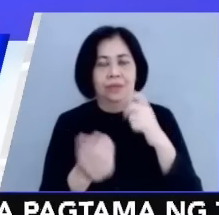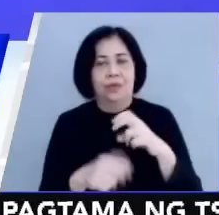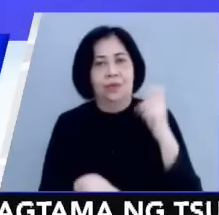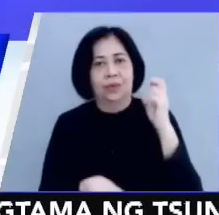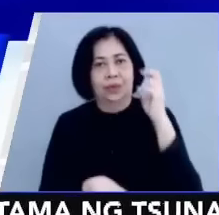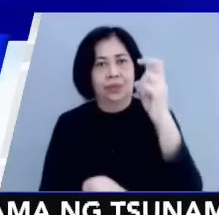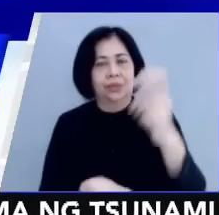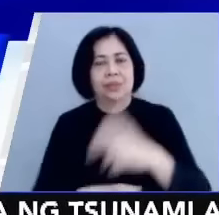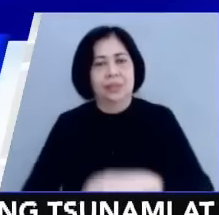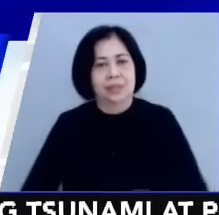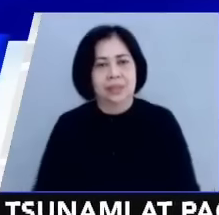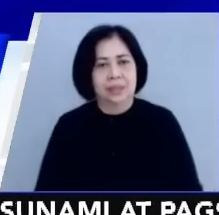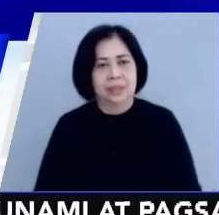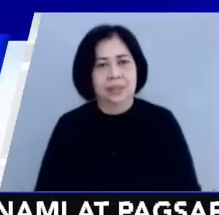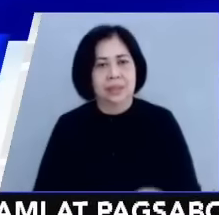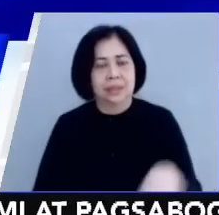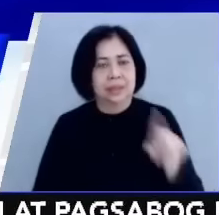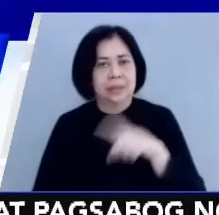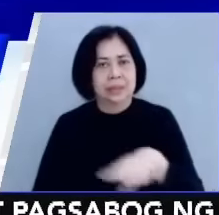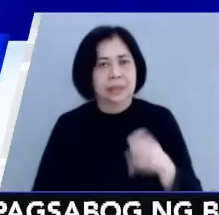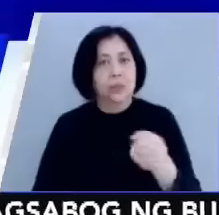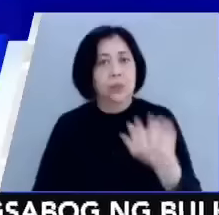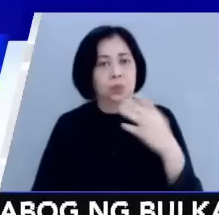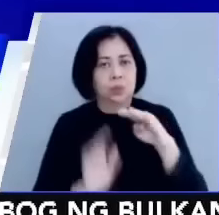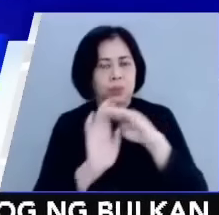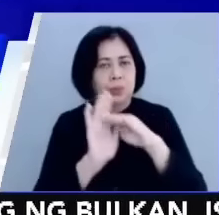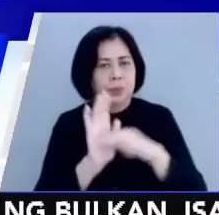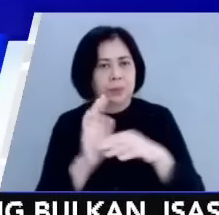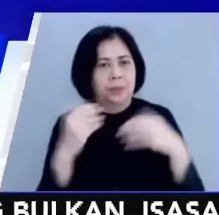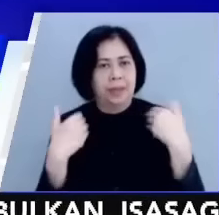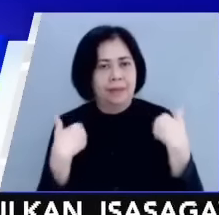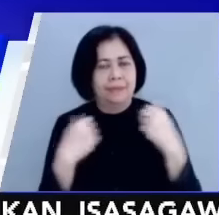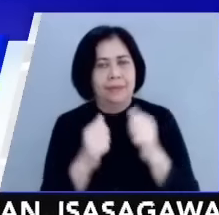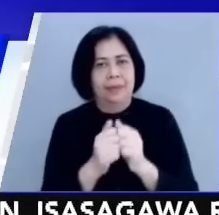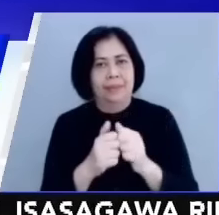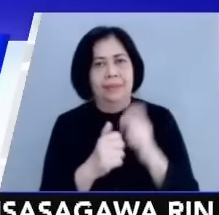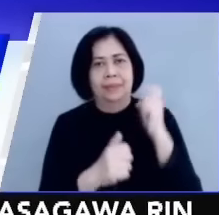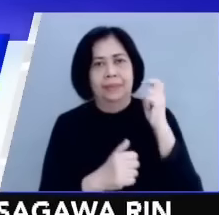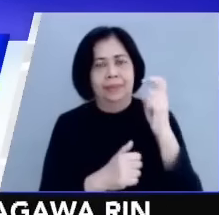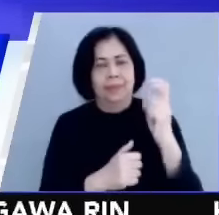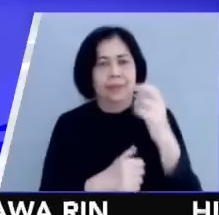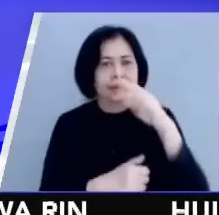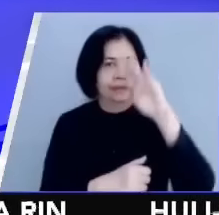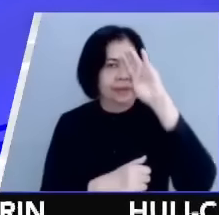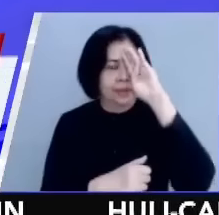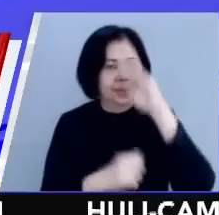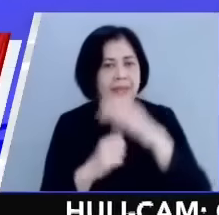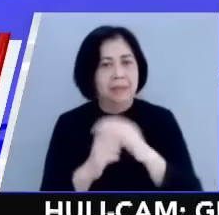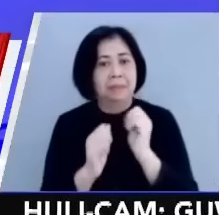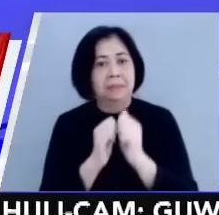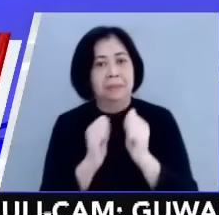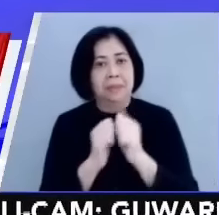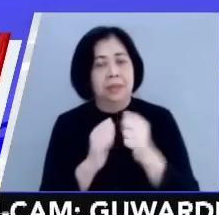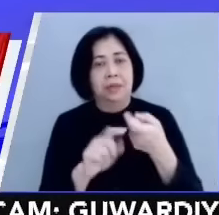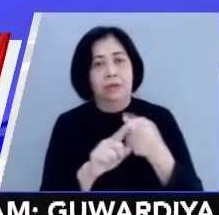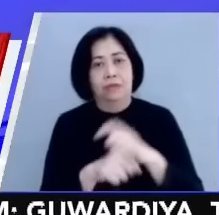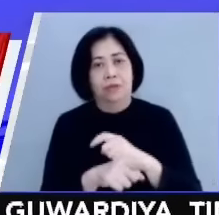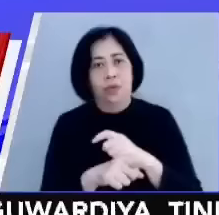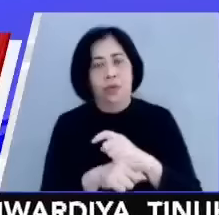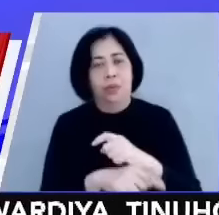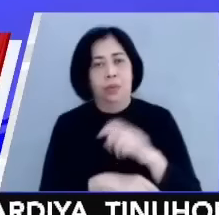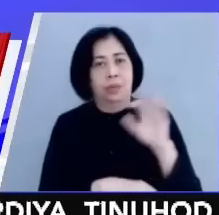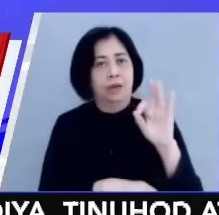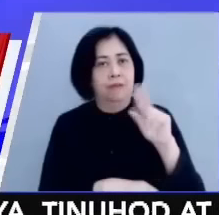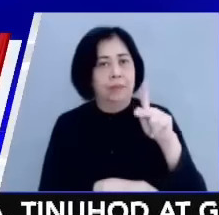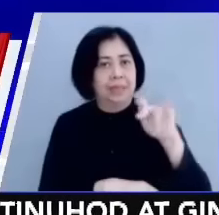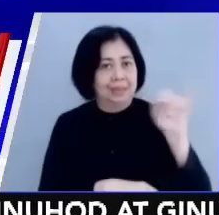pamasahe dito sa LRT Line 1 kasama na yung LRT Line 1 Cavite Extension, ibig sabihin mula sa Fernando Poe Jr. Station sa